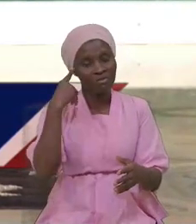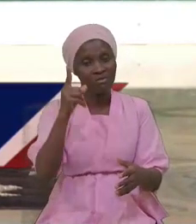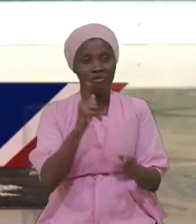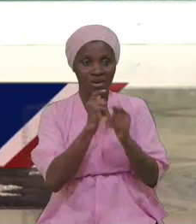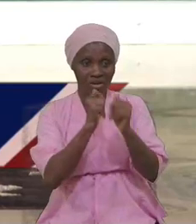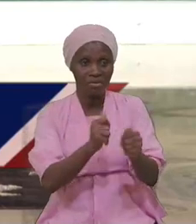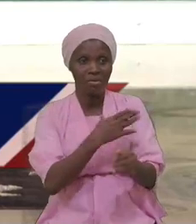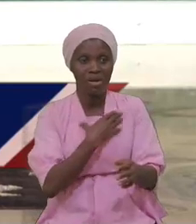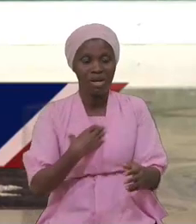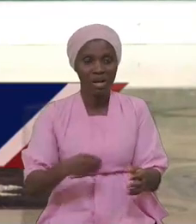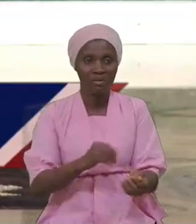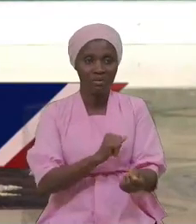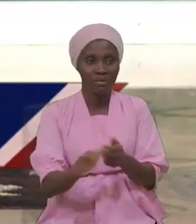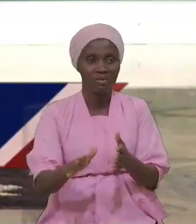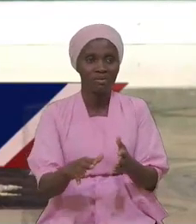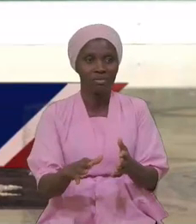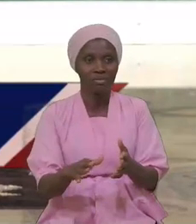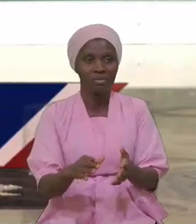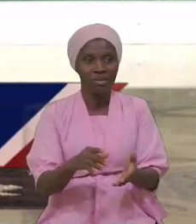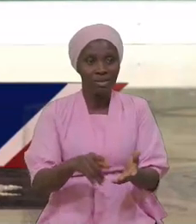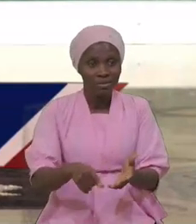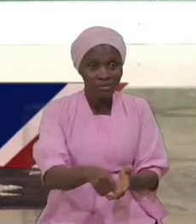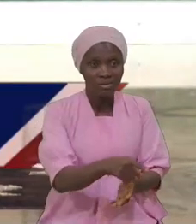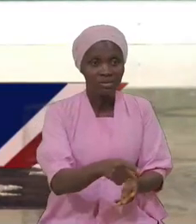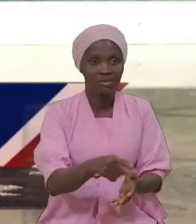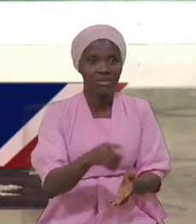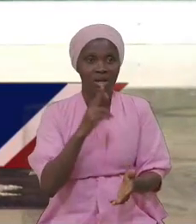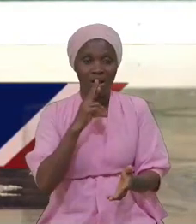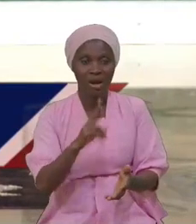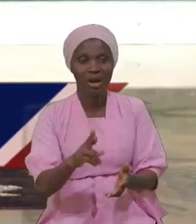sont des écueils dans vos agapes.